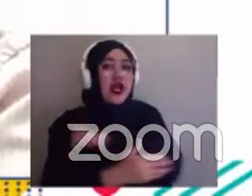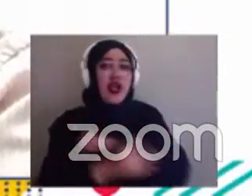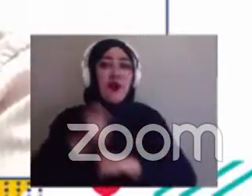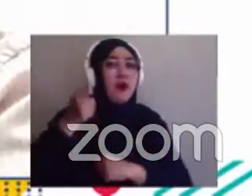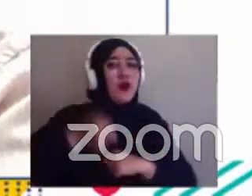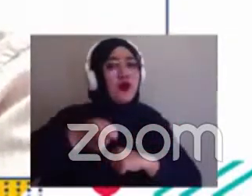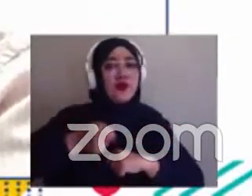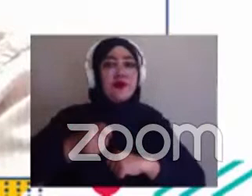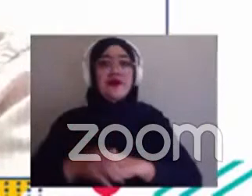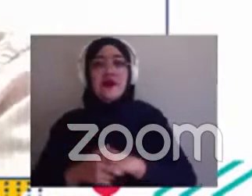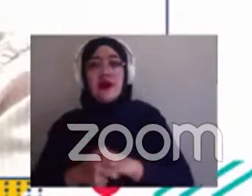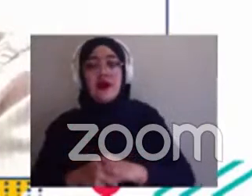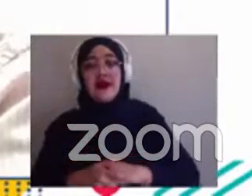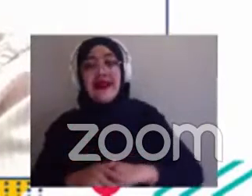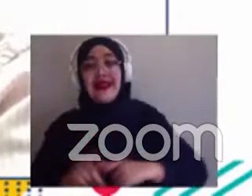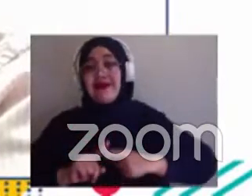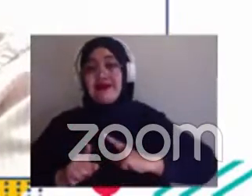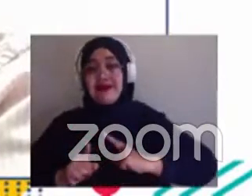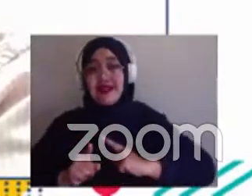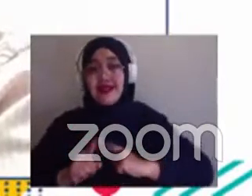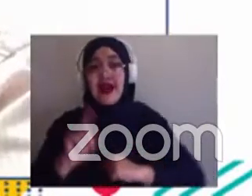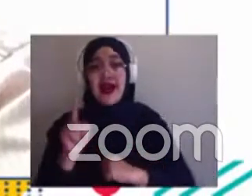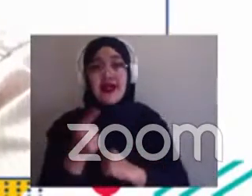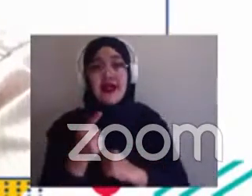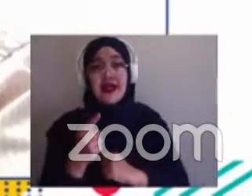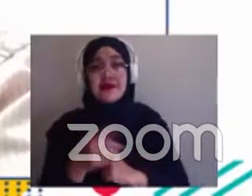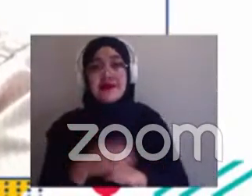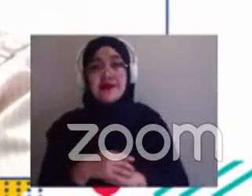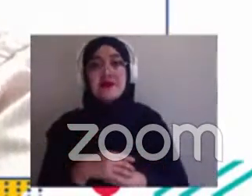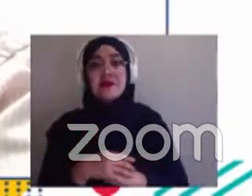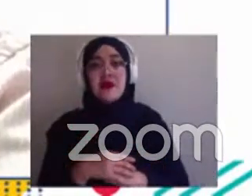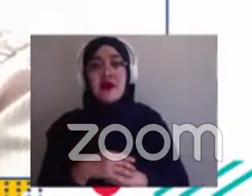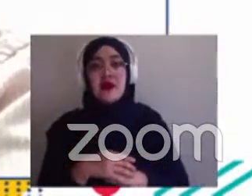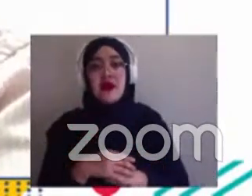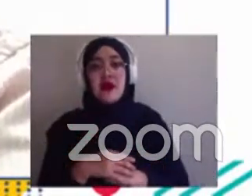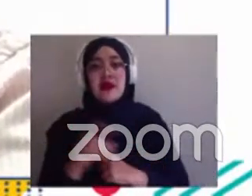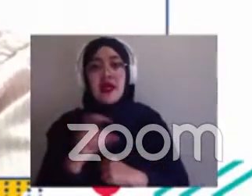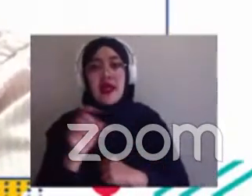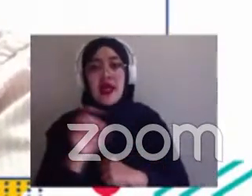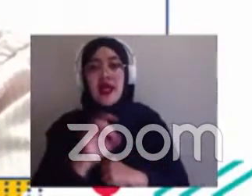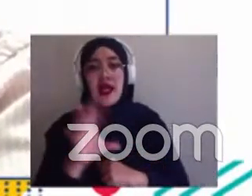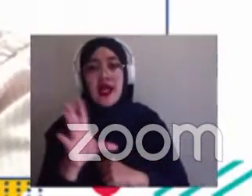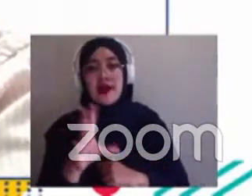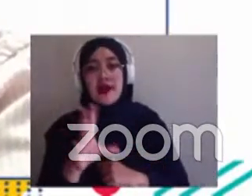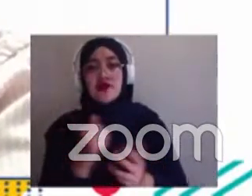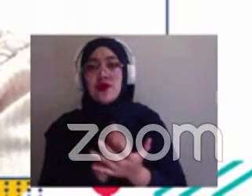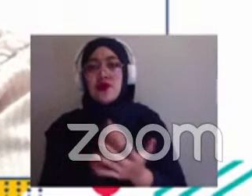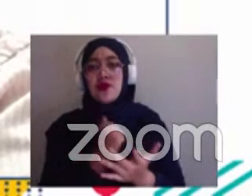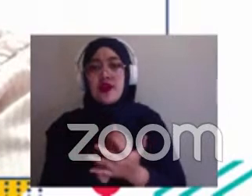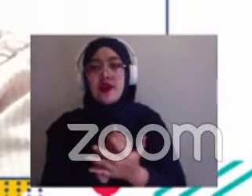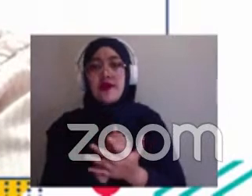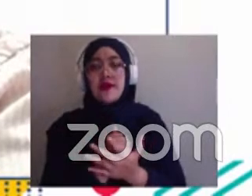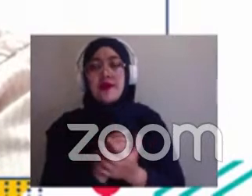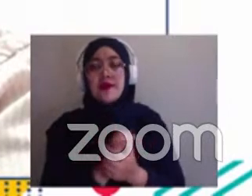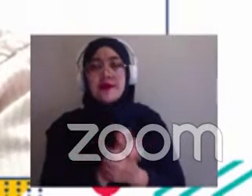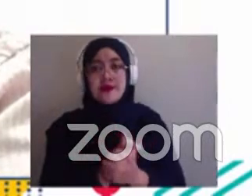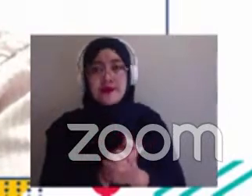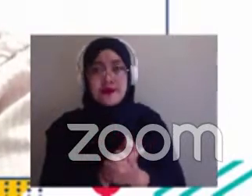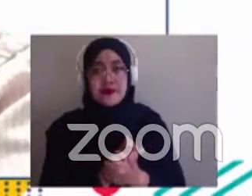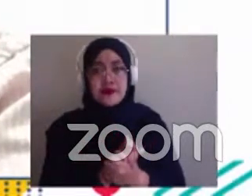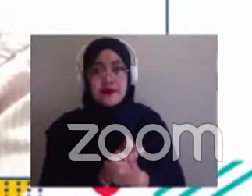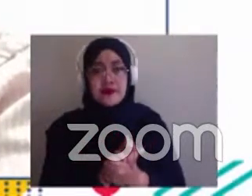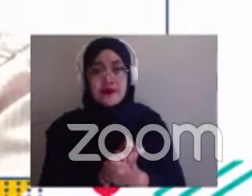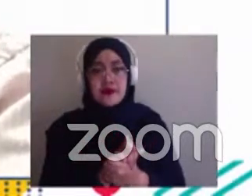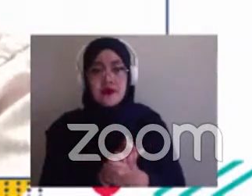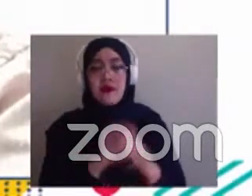di sisi lain ada sebuah mekanisme lain yang sebetulnya ada banyak peretas, bahkan